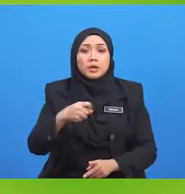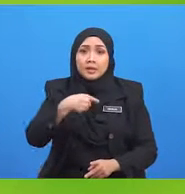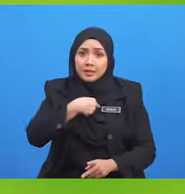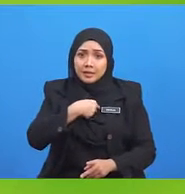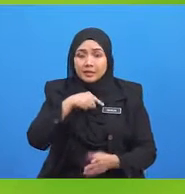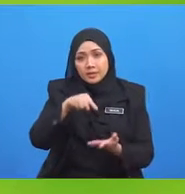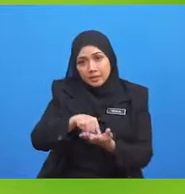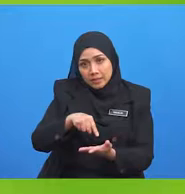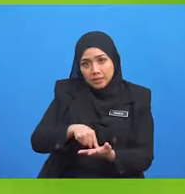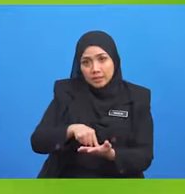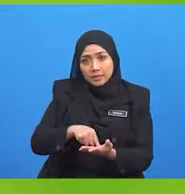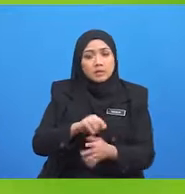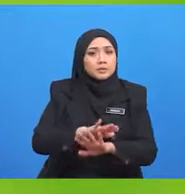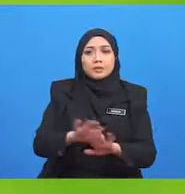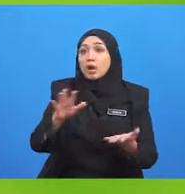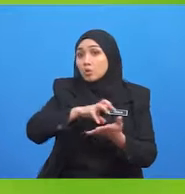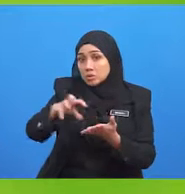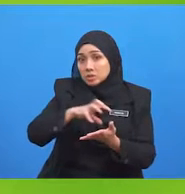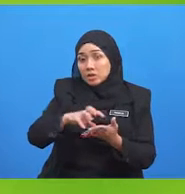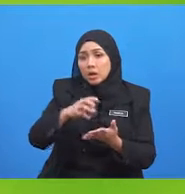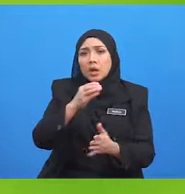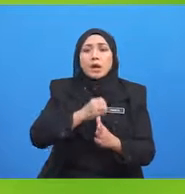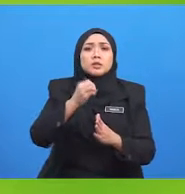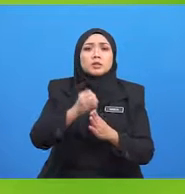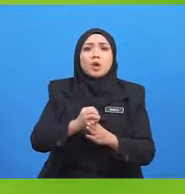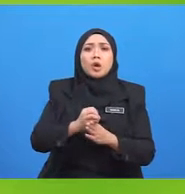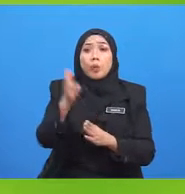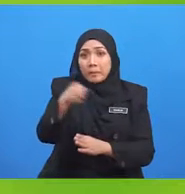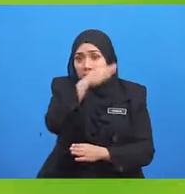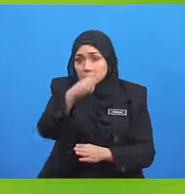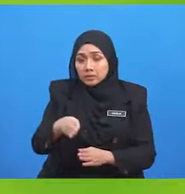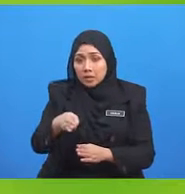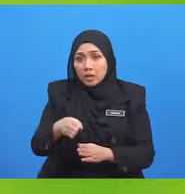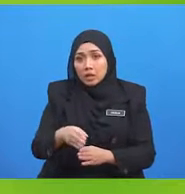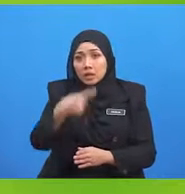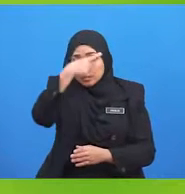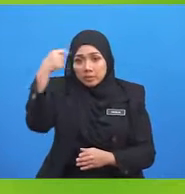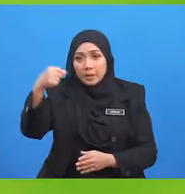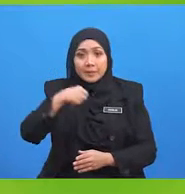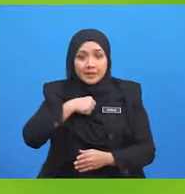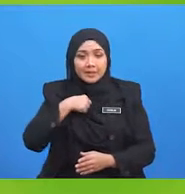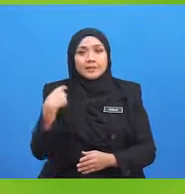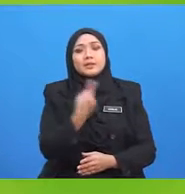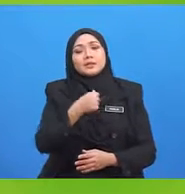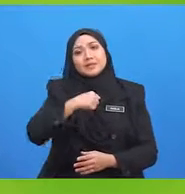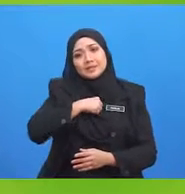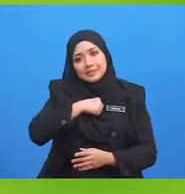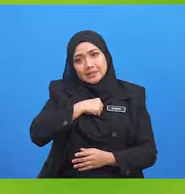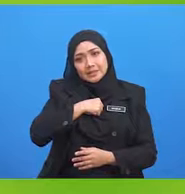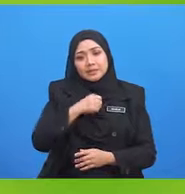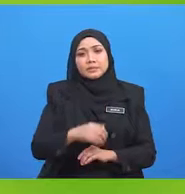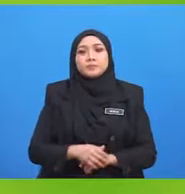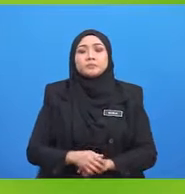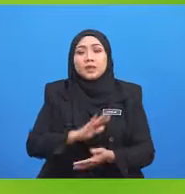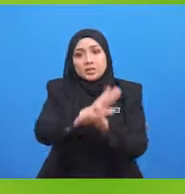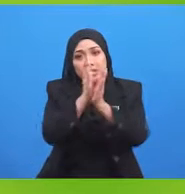rosak atau terbatal dengan sebab diri kita sendiri. Jadi, Ustazah rasa, kamu